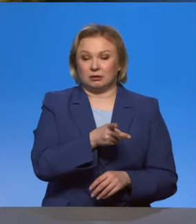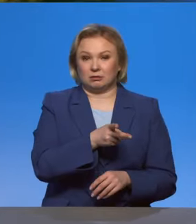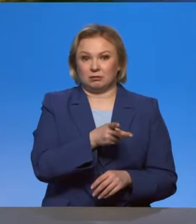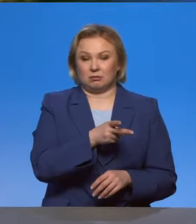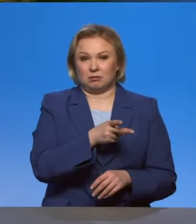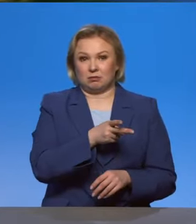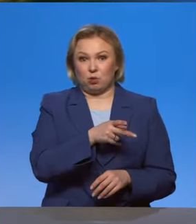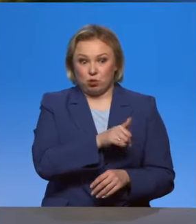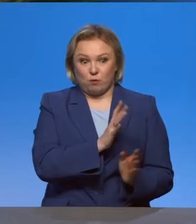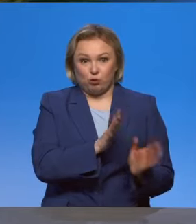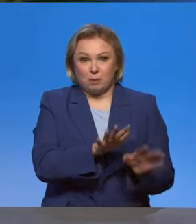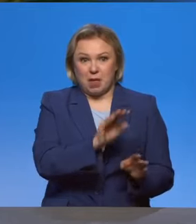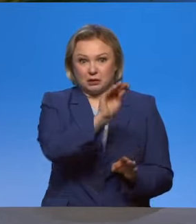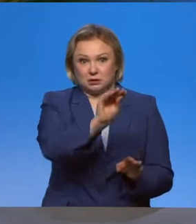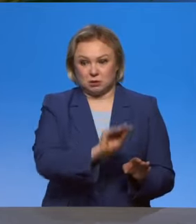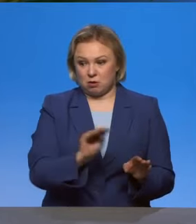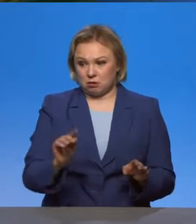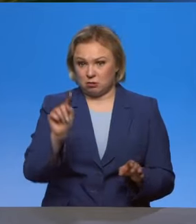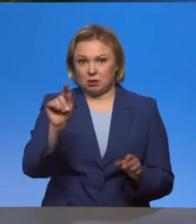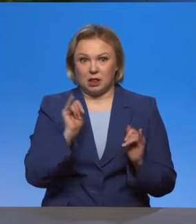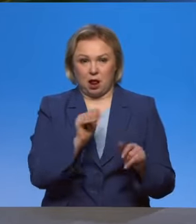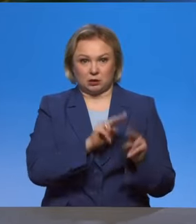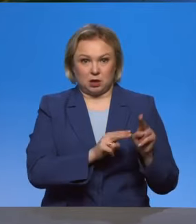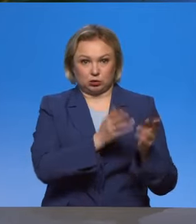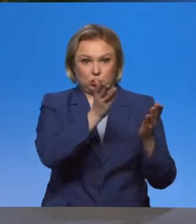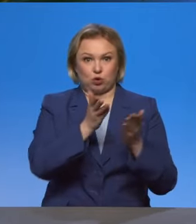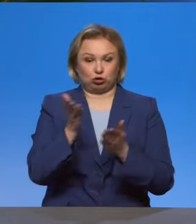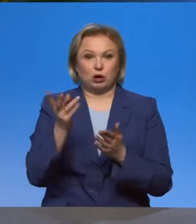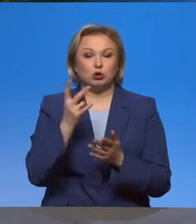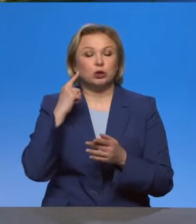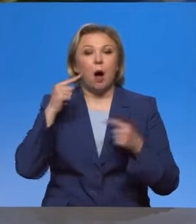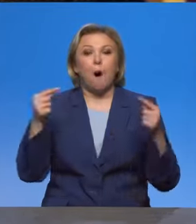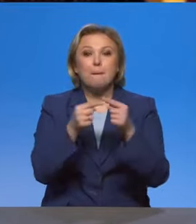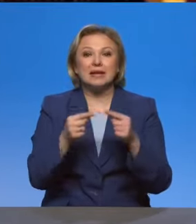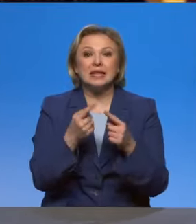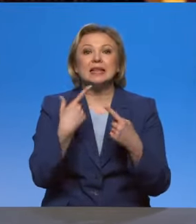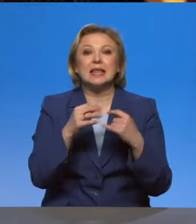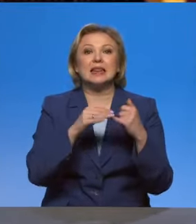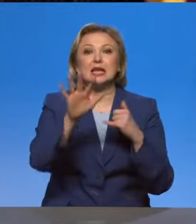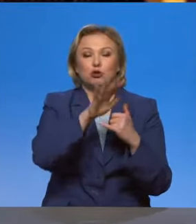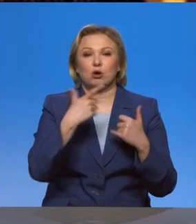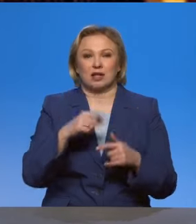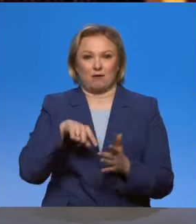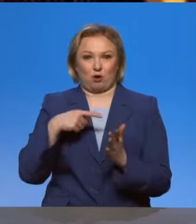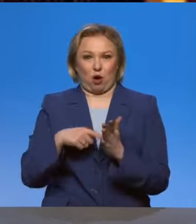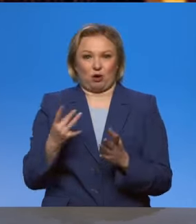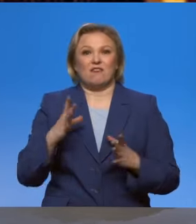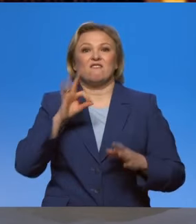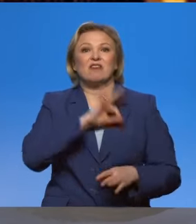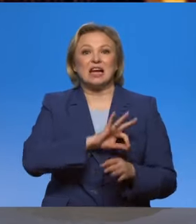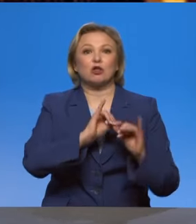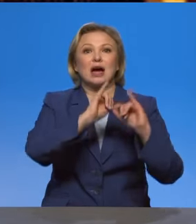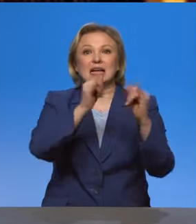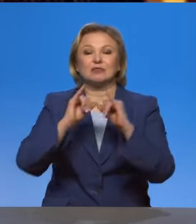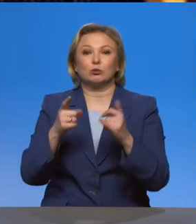Но нужно определить те территории, которые городу выгодно развивать. Потому что это будет все с нами